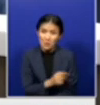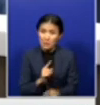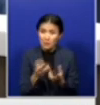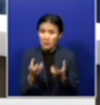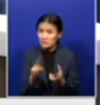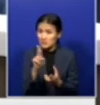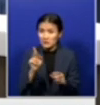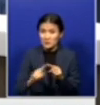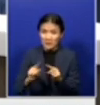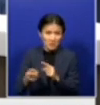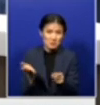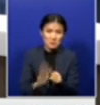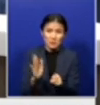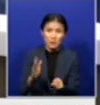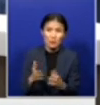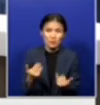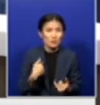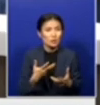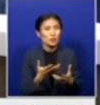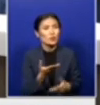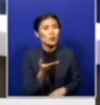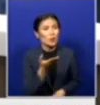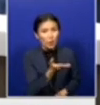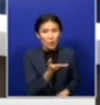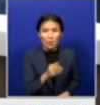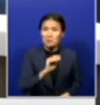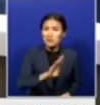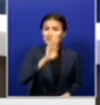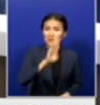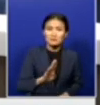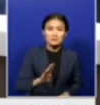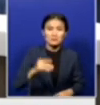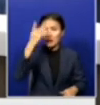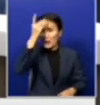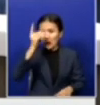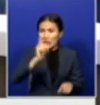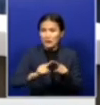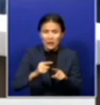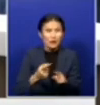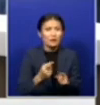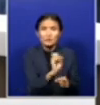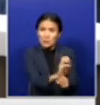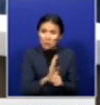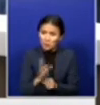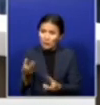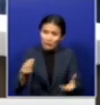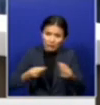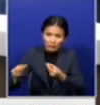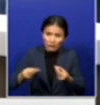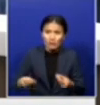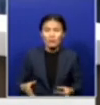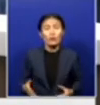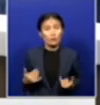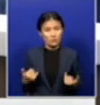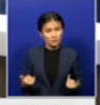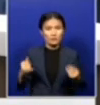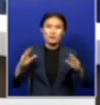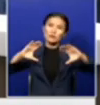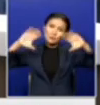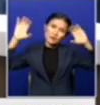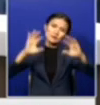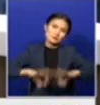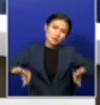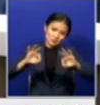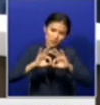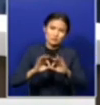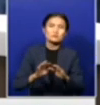นะอันนี้ก็อยากจะเรียนด้วยความเคารพว่ารัฐบาลจำเป็นอย่างยิ่งที่จะต้องชี้แจ